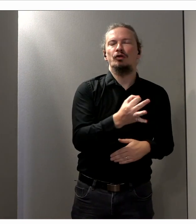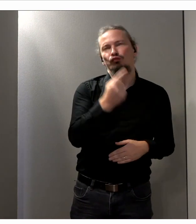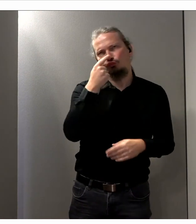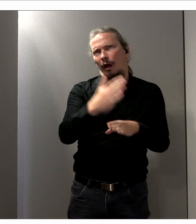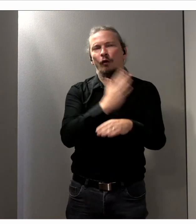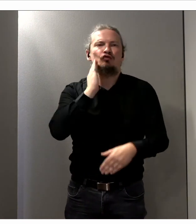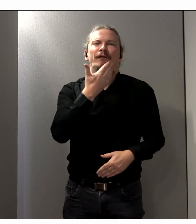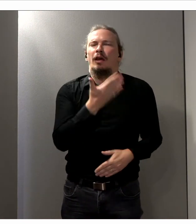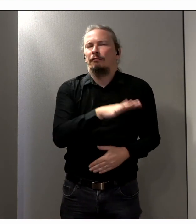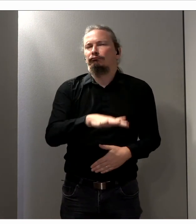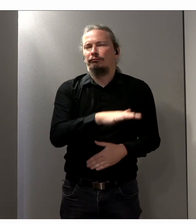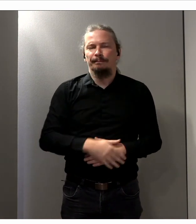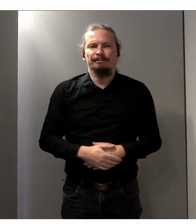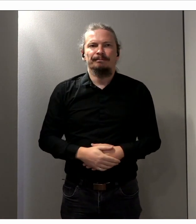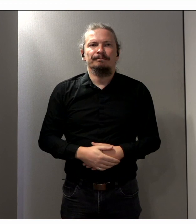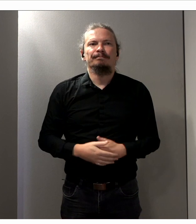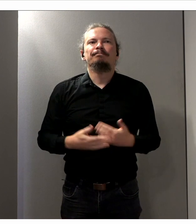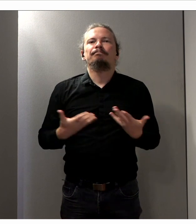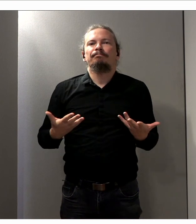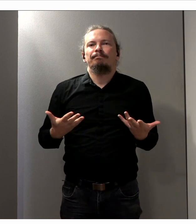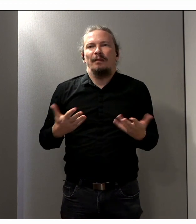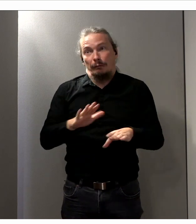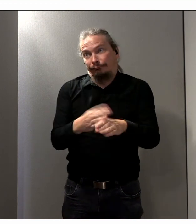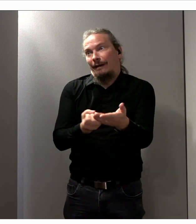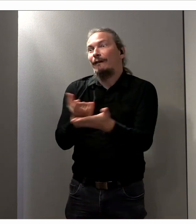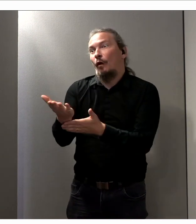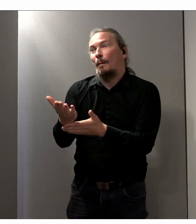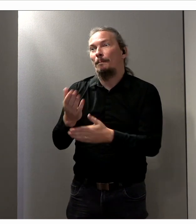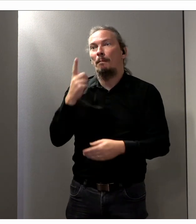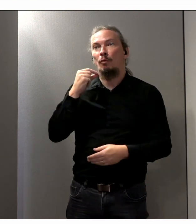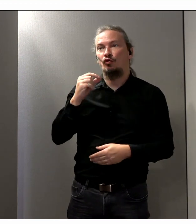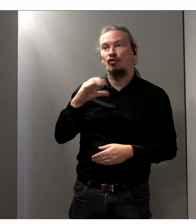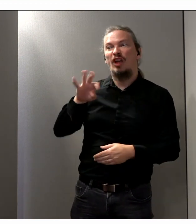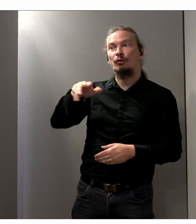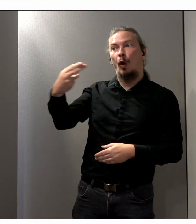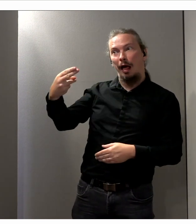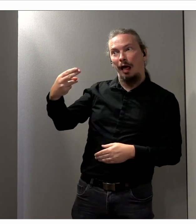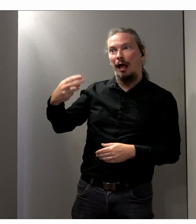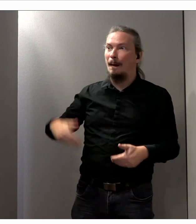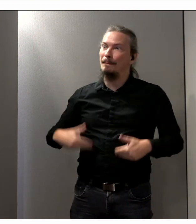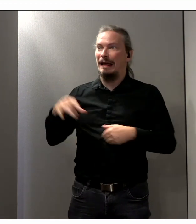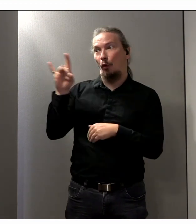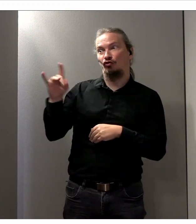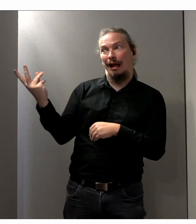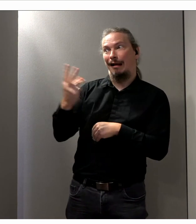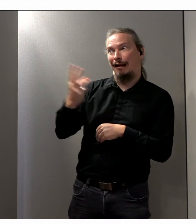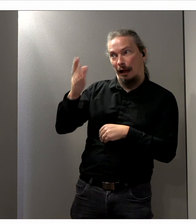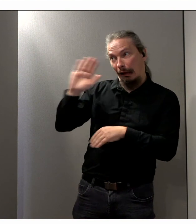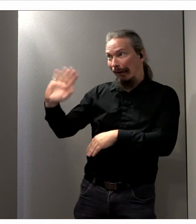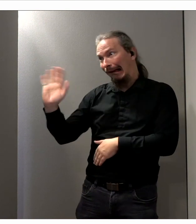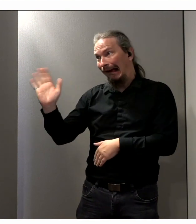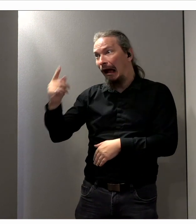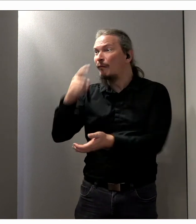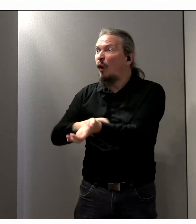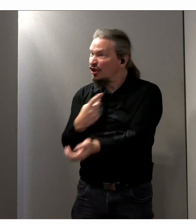d'ici janvier. Et donc, je lance un clin d'œil à Mathieu Châtelain et à Marianne Auchard, puisque j'ai pu comprendre que vous